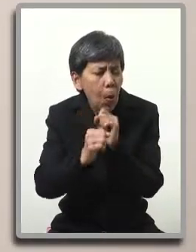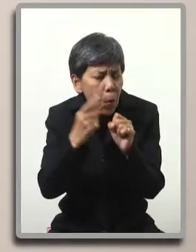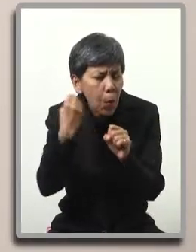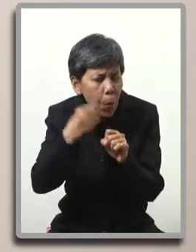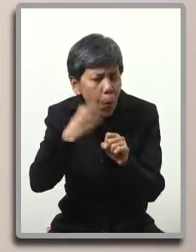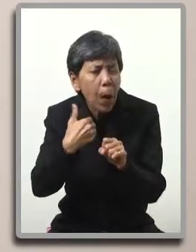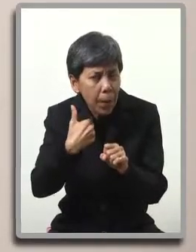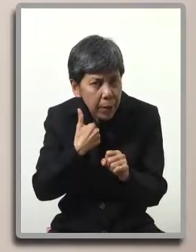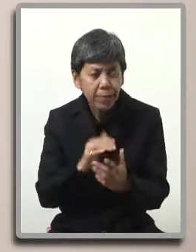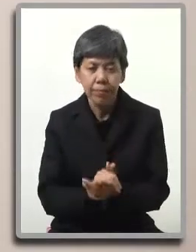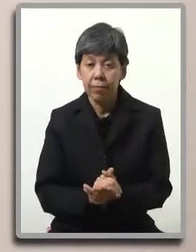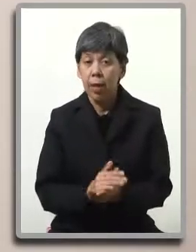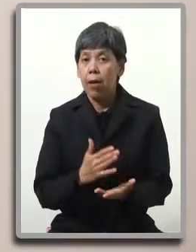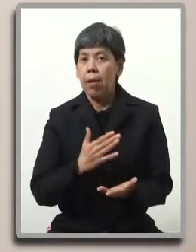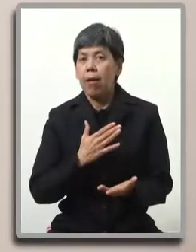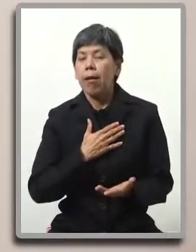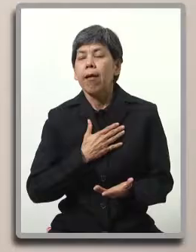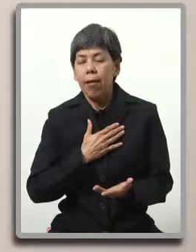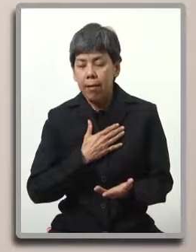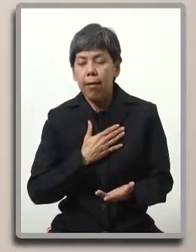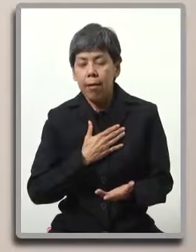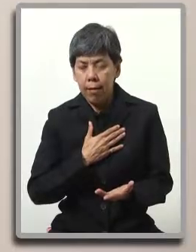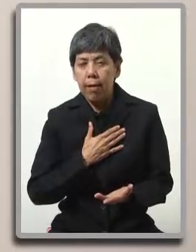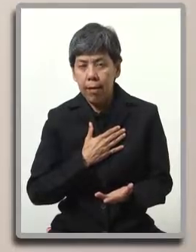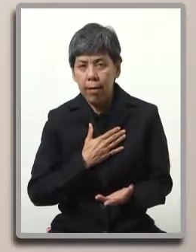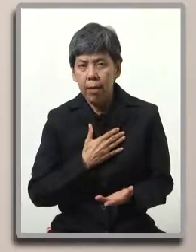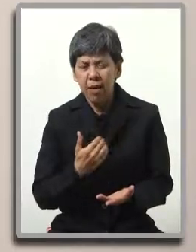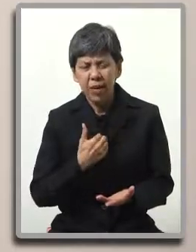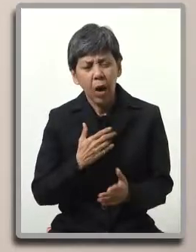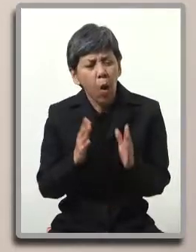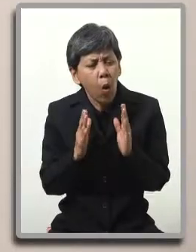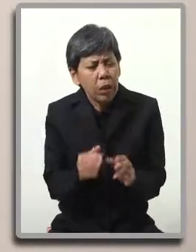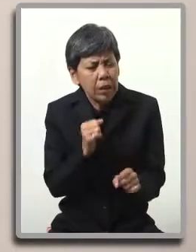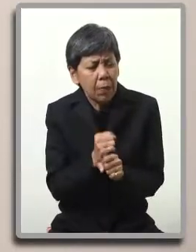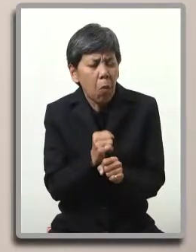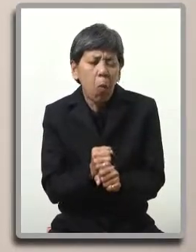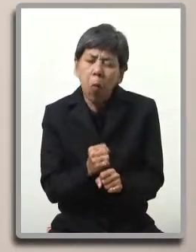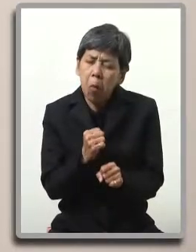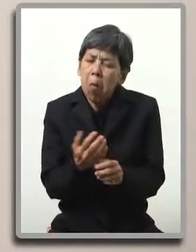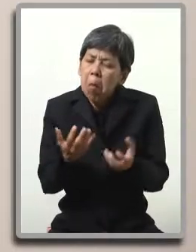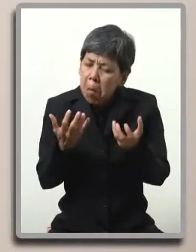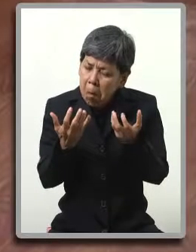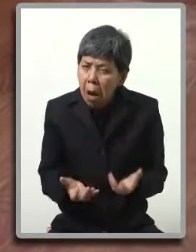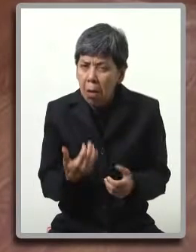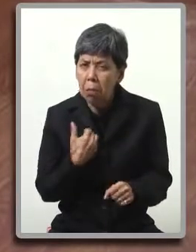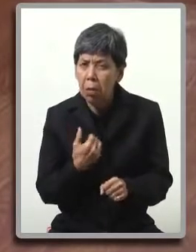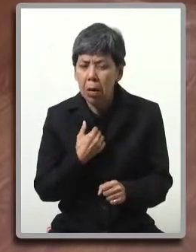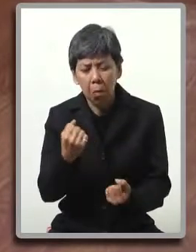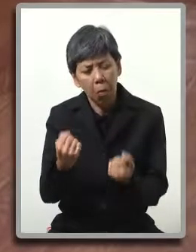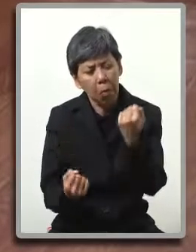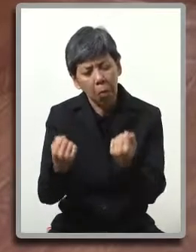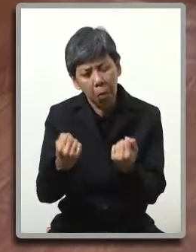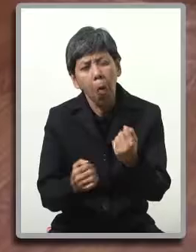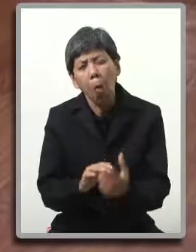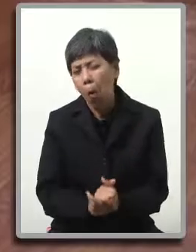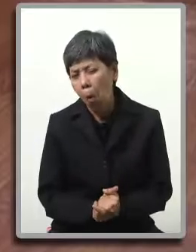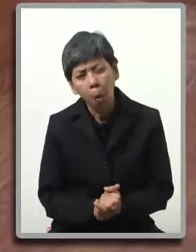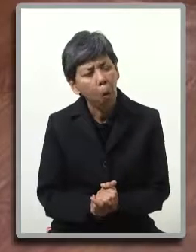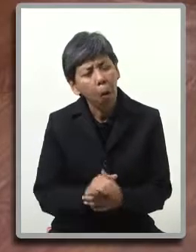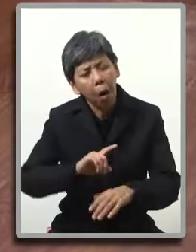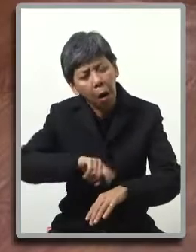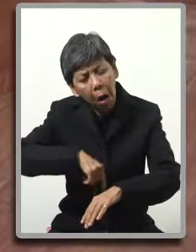กมาก็หลายปี ดีครับ นะครับสิ่งหนึ่งก็คือพนักงานเนี่ยเขาทำงานหนักนะครับ ใช่ นะอย่างขับรถเ